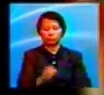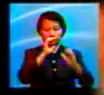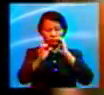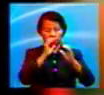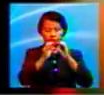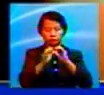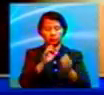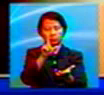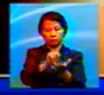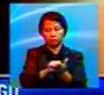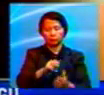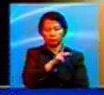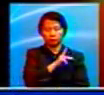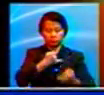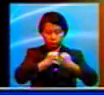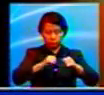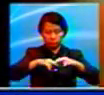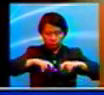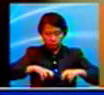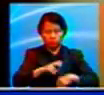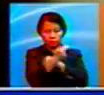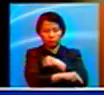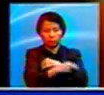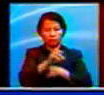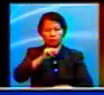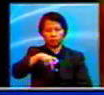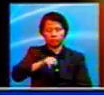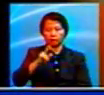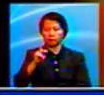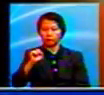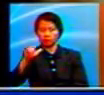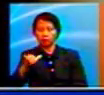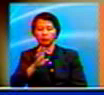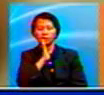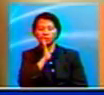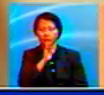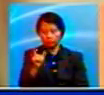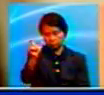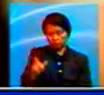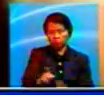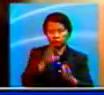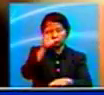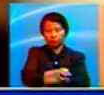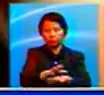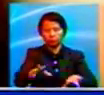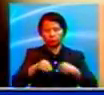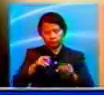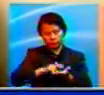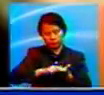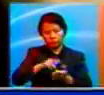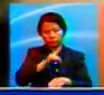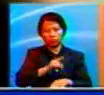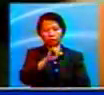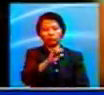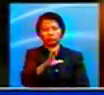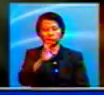Bercakap dalam sidang media, Ketua Jabatan Siasatan Jenayah Negeri ACPK Manoharan menyatakan mangsa terpaksa menerima rawatan di Unit